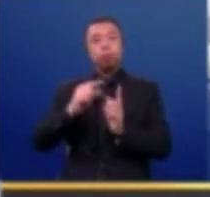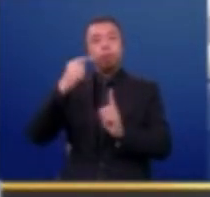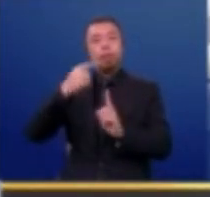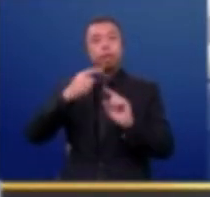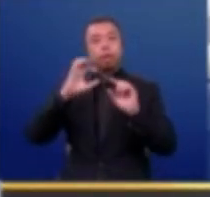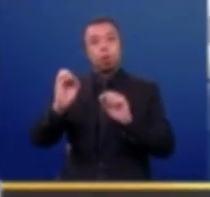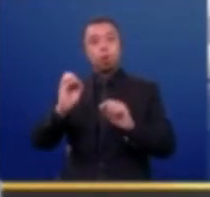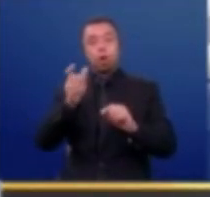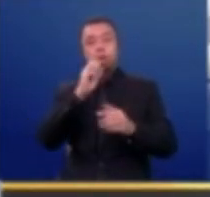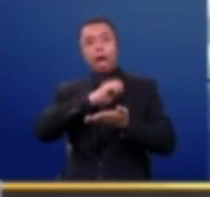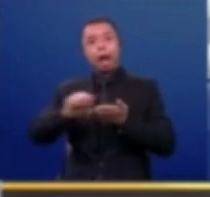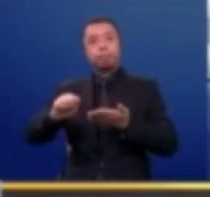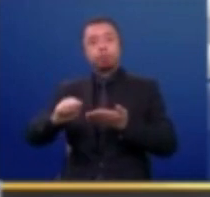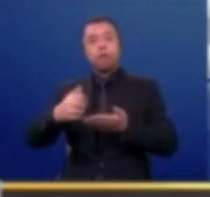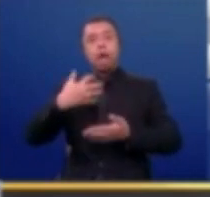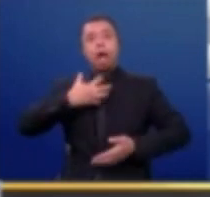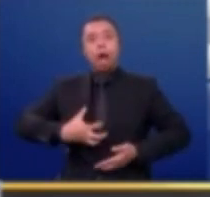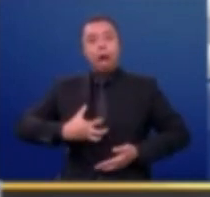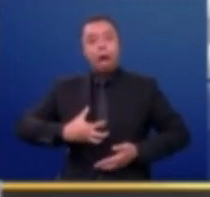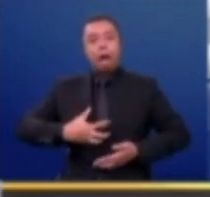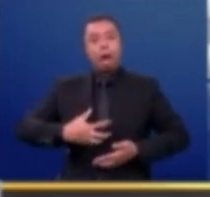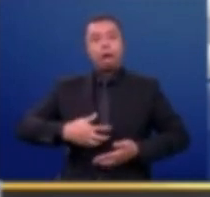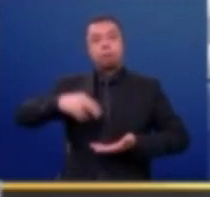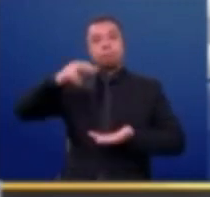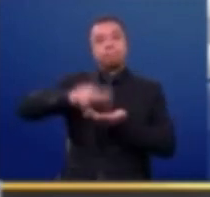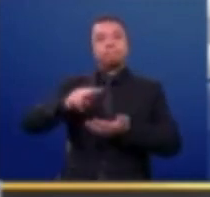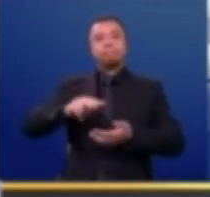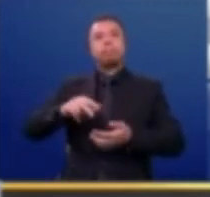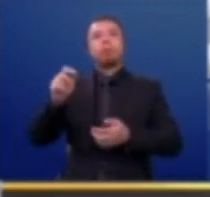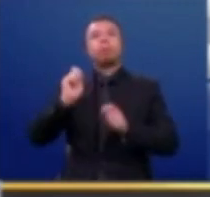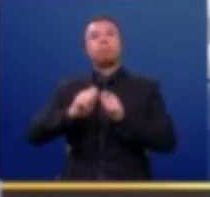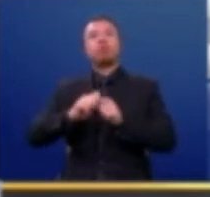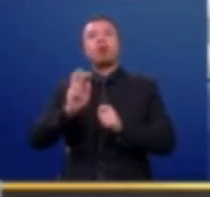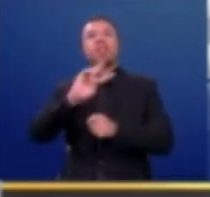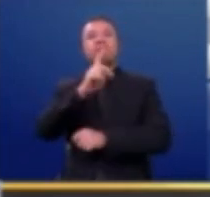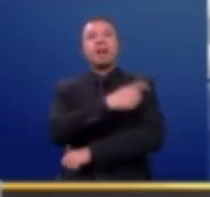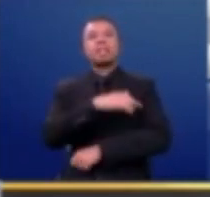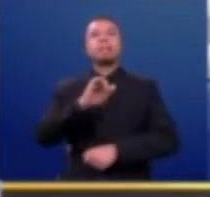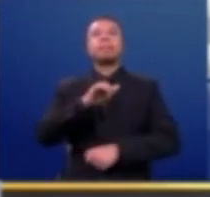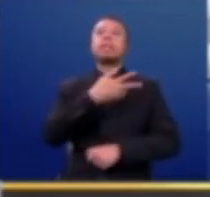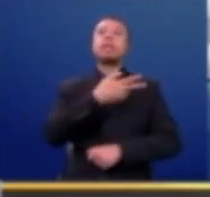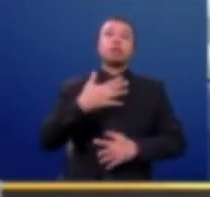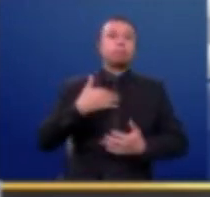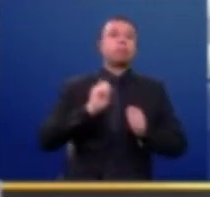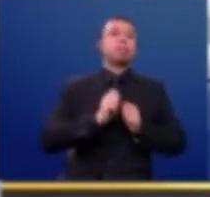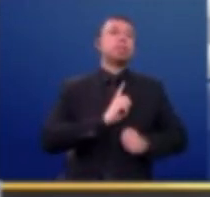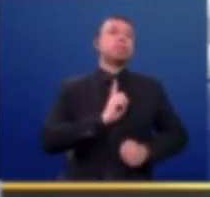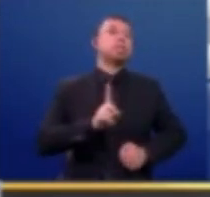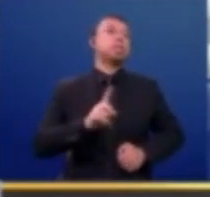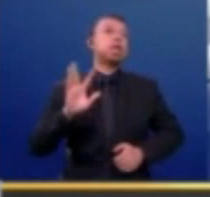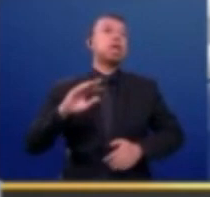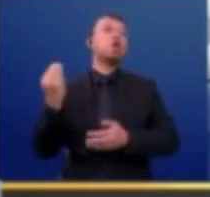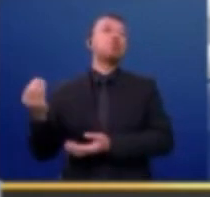sementara perlindungan hak paten vaksin ini agar negara-negara seperti Indonesia bisa memproduksi vaksin generik, jadi tidak harus